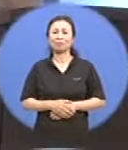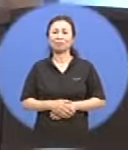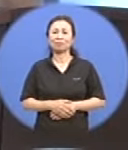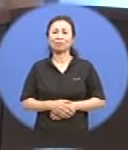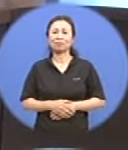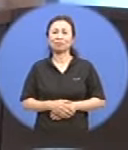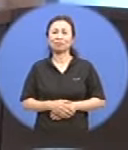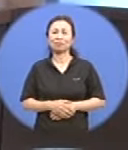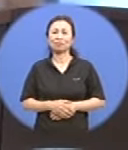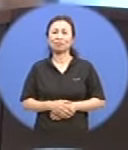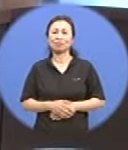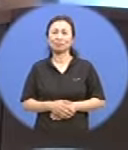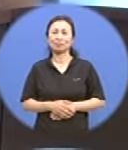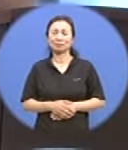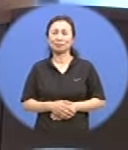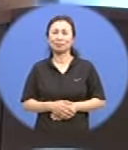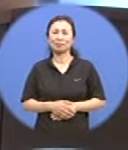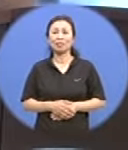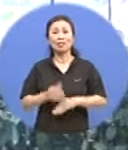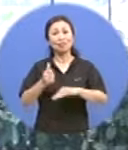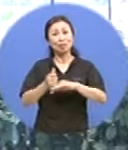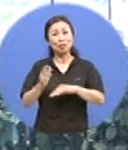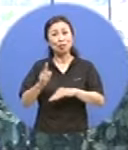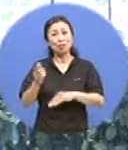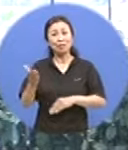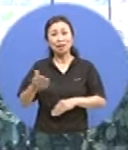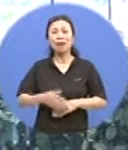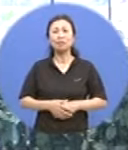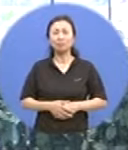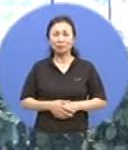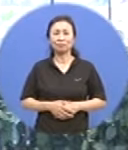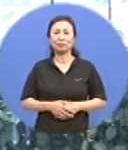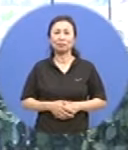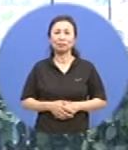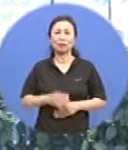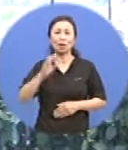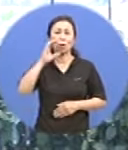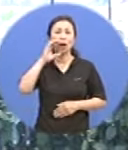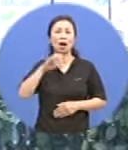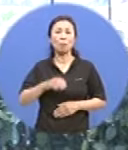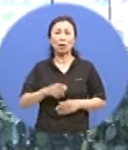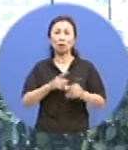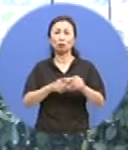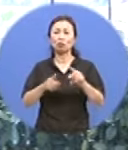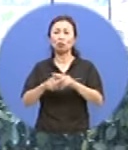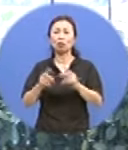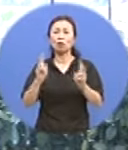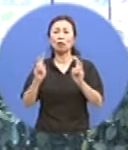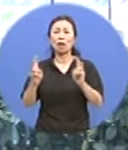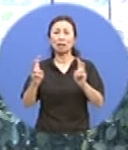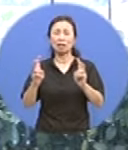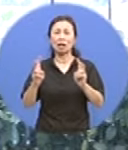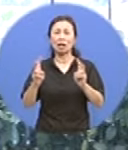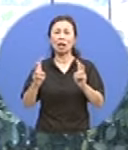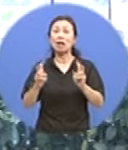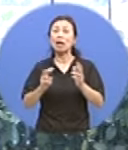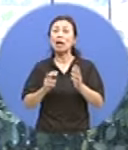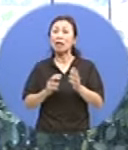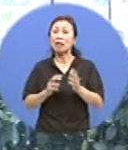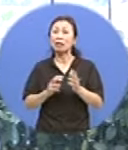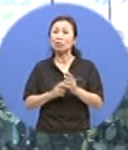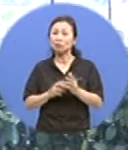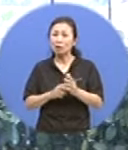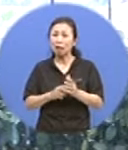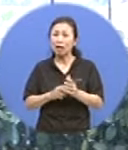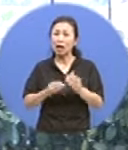はい、知事お聞きになっていかがでしょう、 は い は い、 和歌山の中小中堅企業なんかにとってはまず海外といったら売